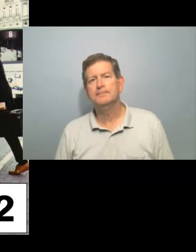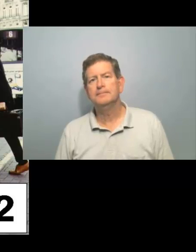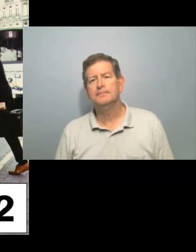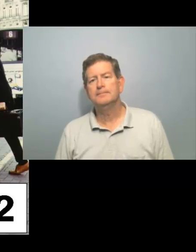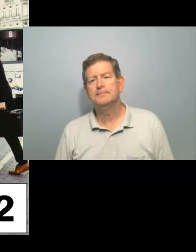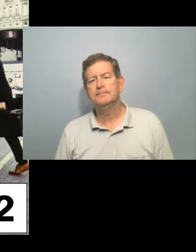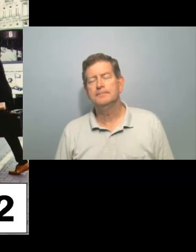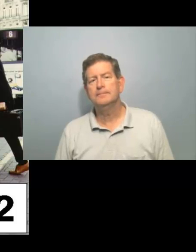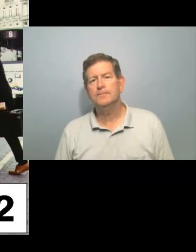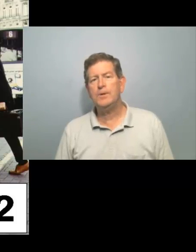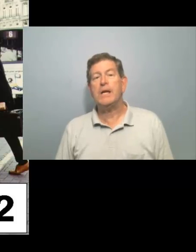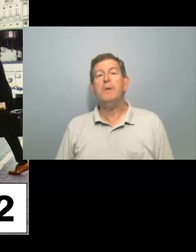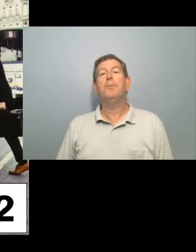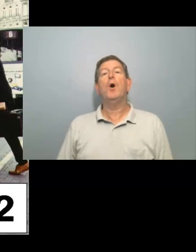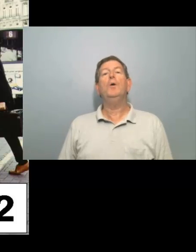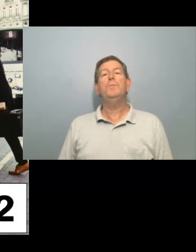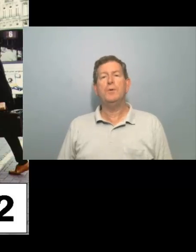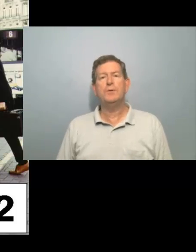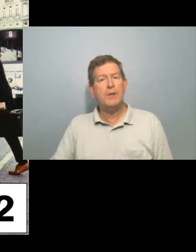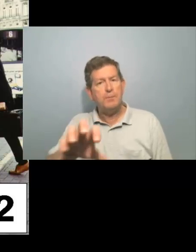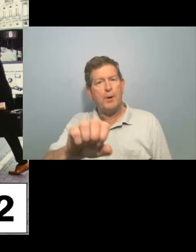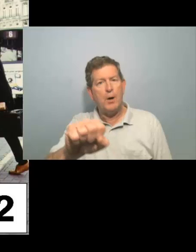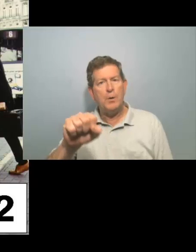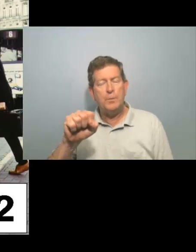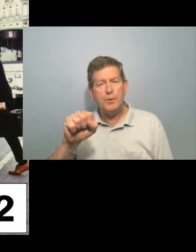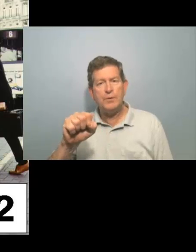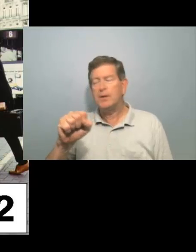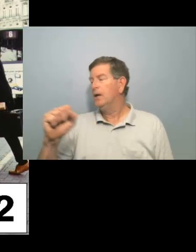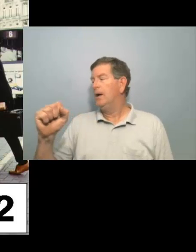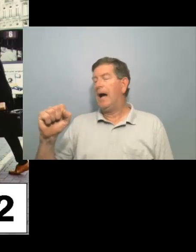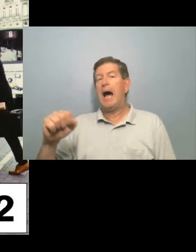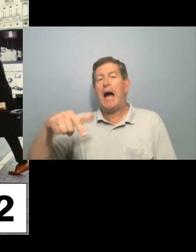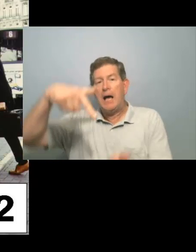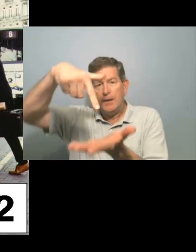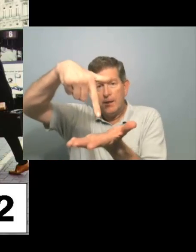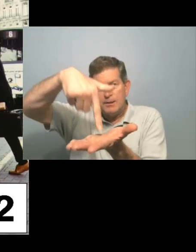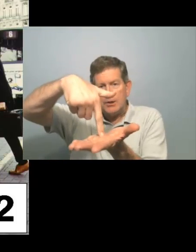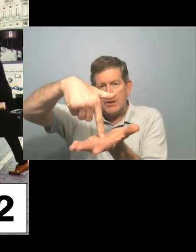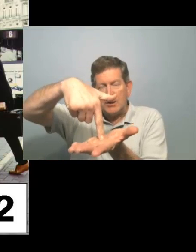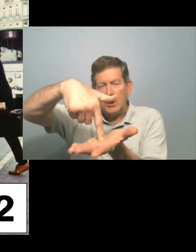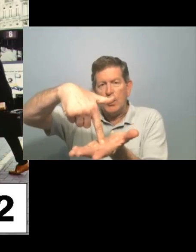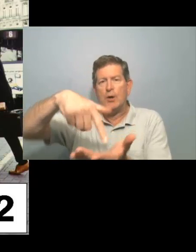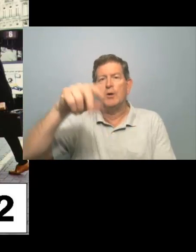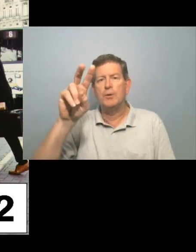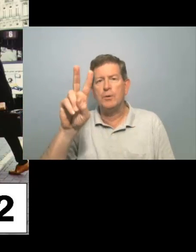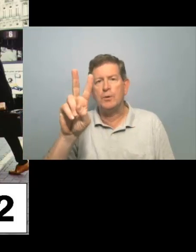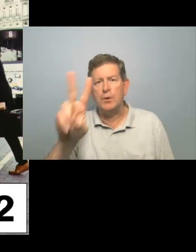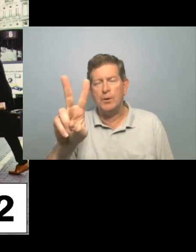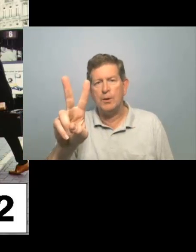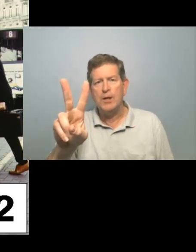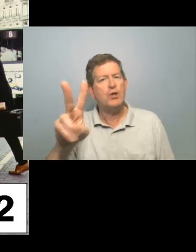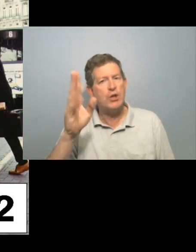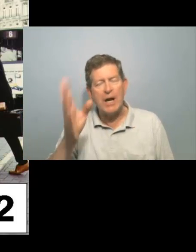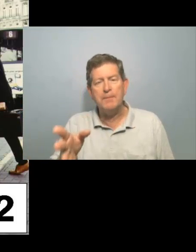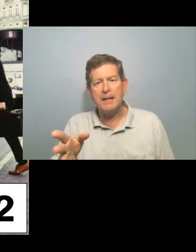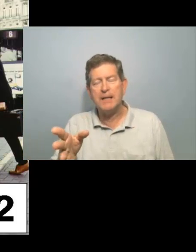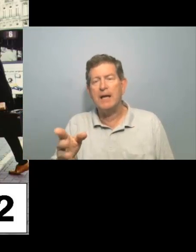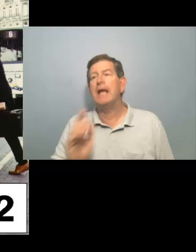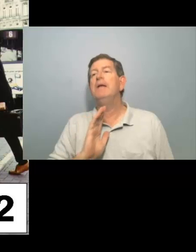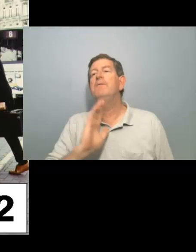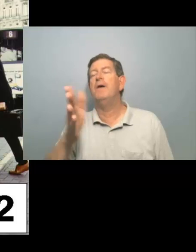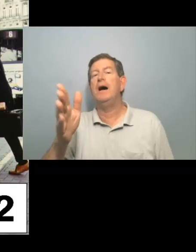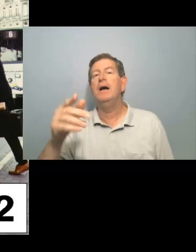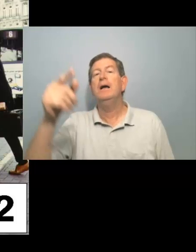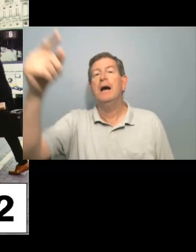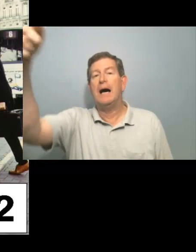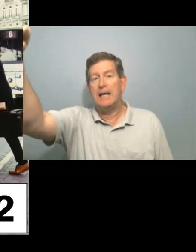Oui, il prend le bus à 7h02 chaque matin